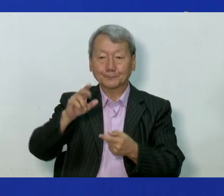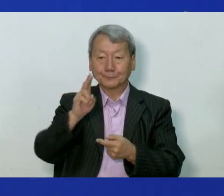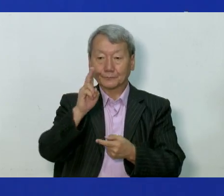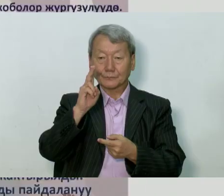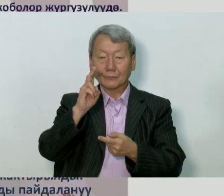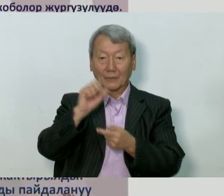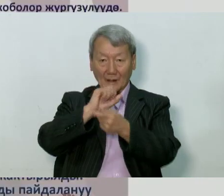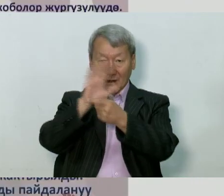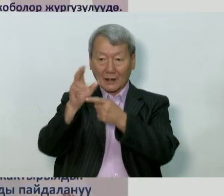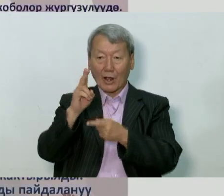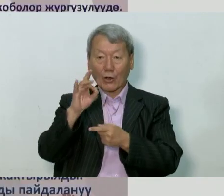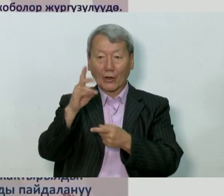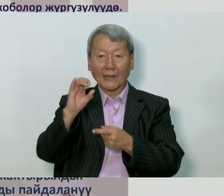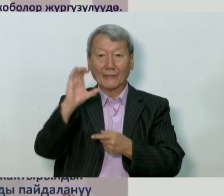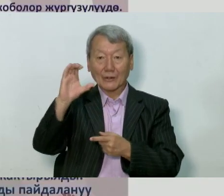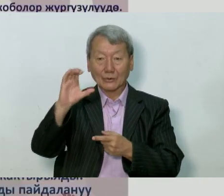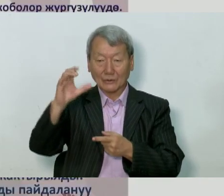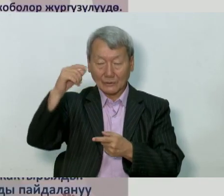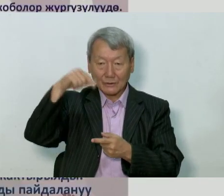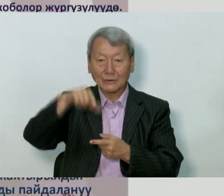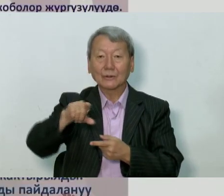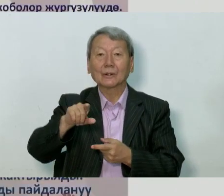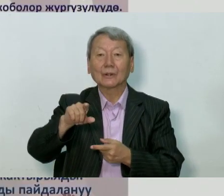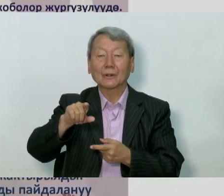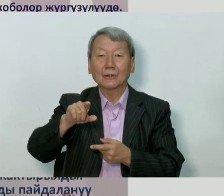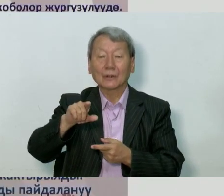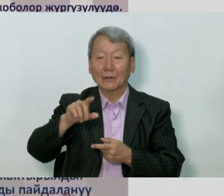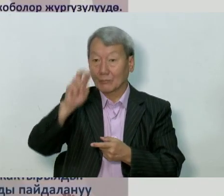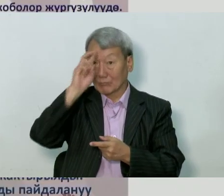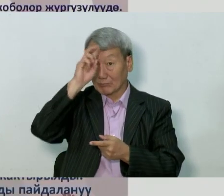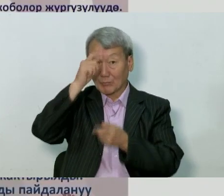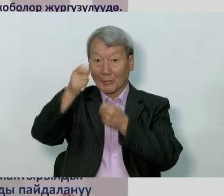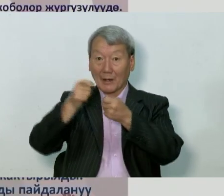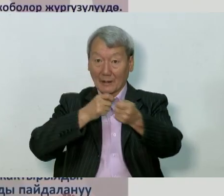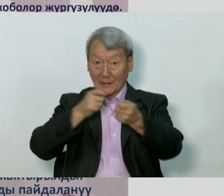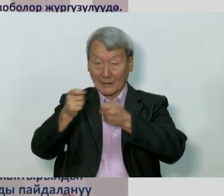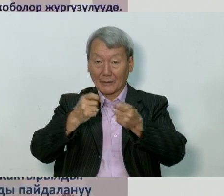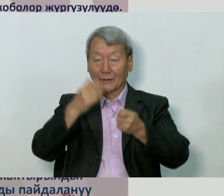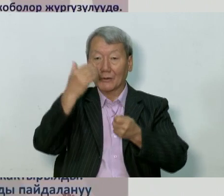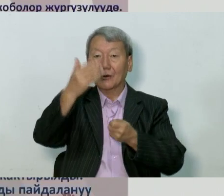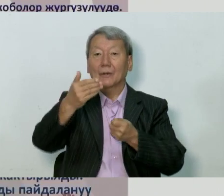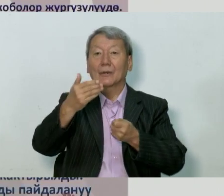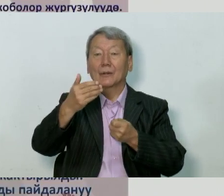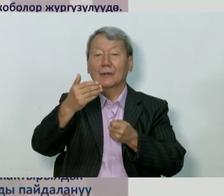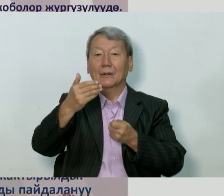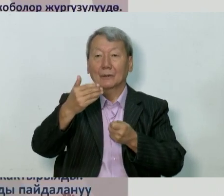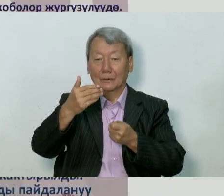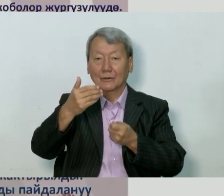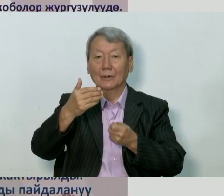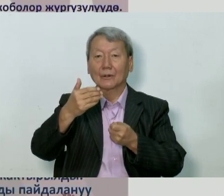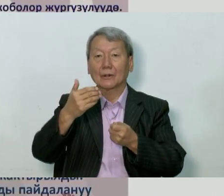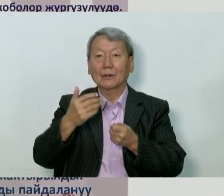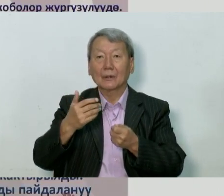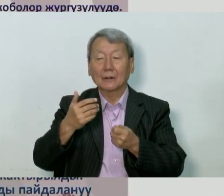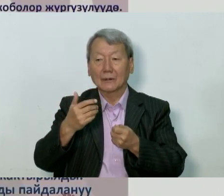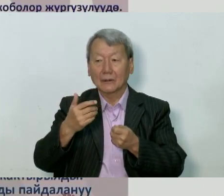Коронавирус илдетин жайылышын алдын алуу максатында өкмөт өнүктүрүү боюнча өнүктөштөр тарабынан